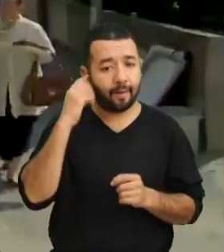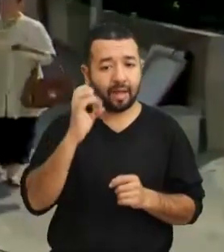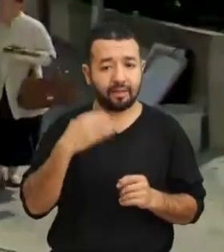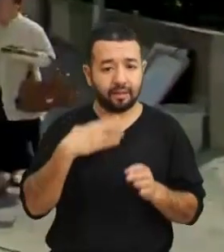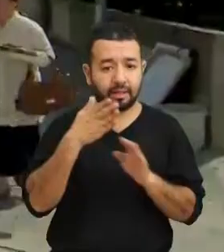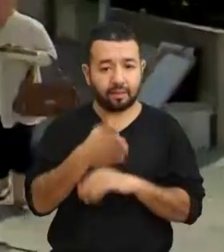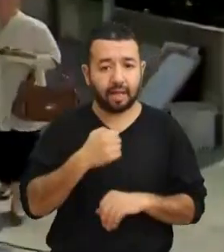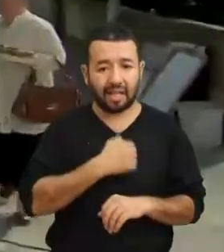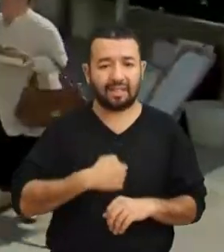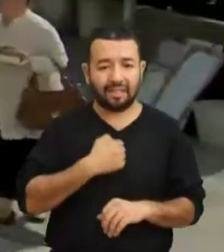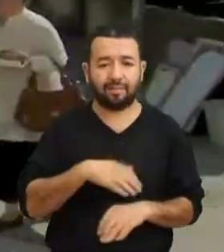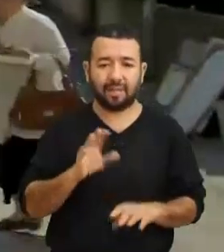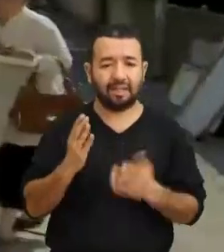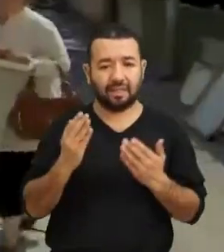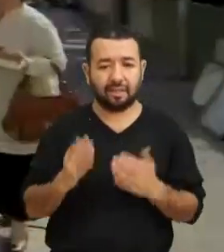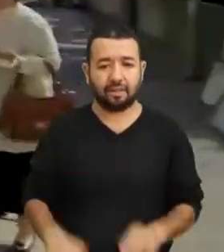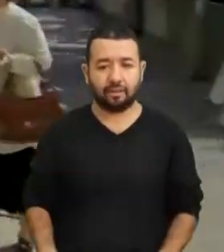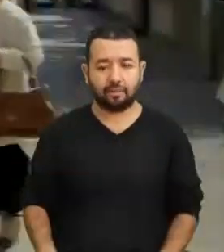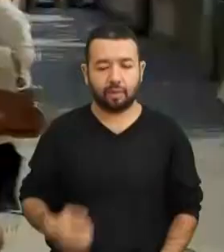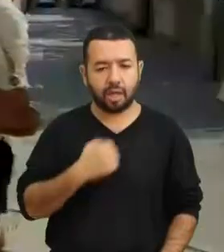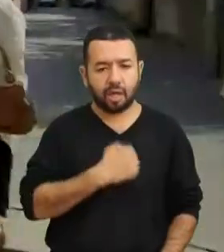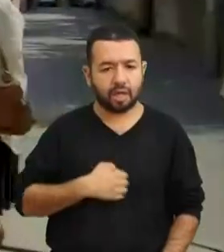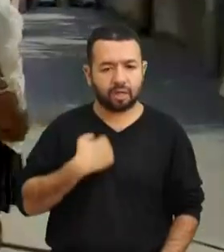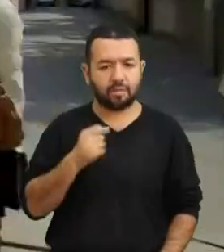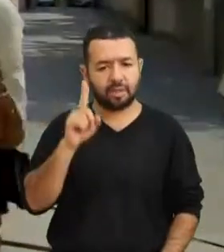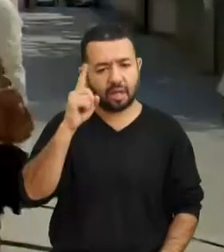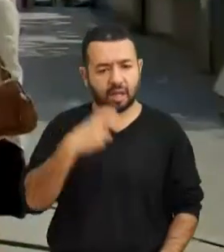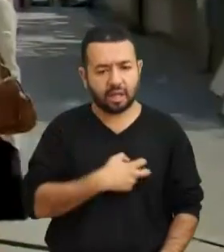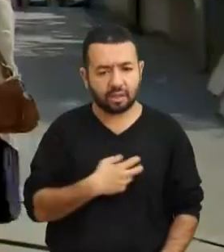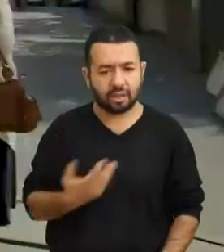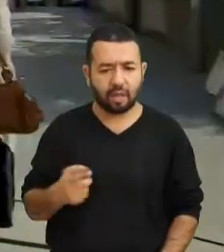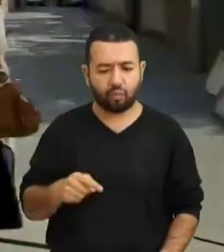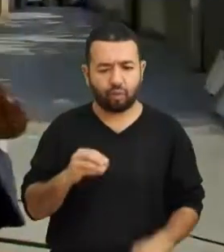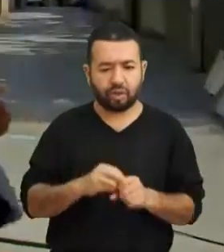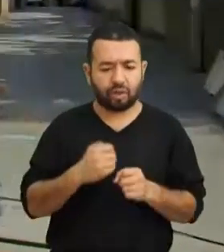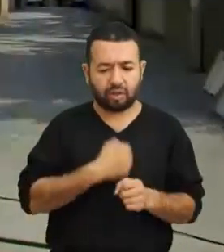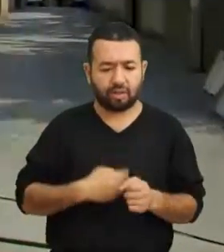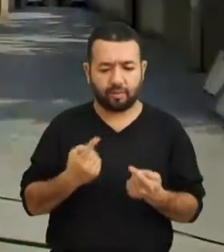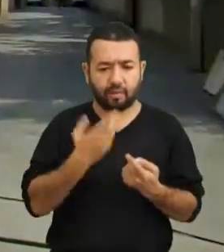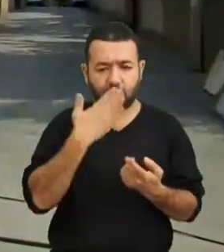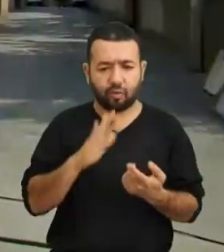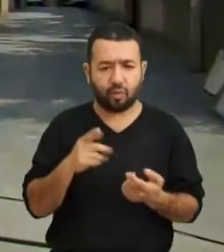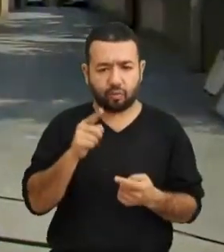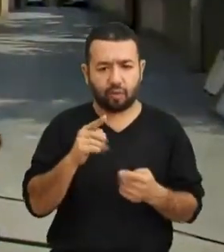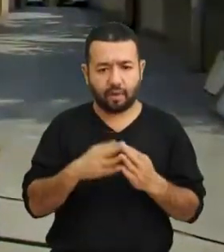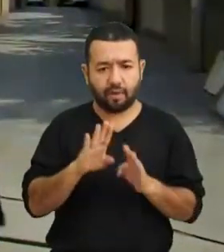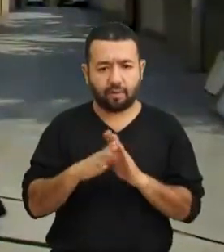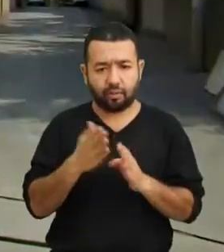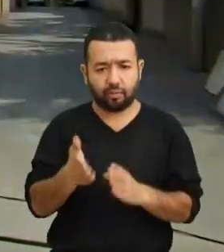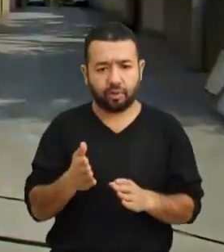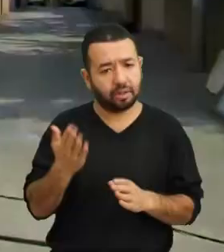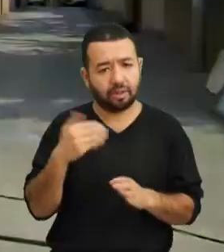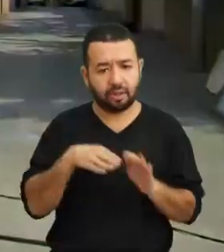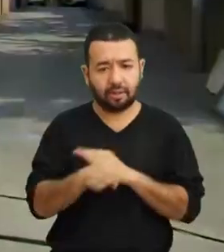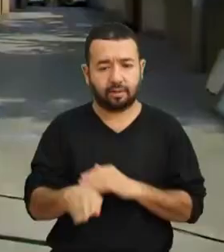diye bize kızmaz inşallah. Ya ne kızacak canım Allah aşkına ya. Bunda kızacak bir şey yok. Ha, burası bak kapı burada.